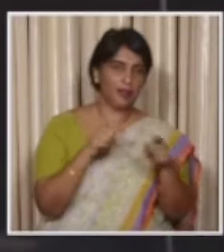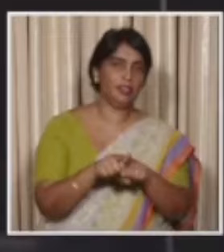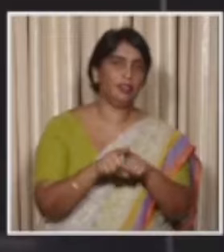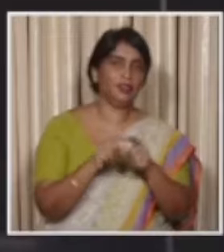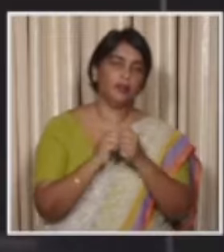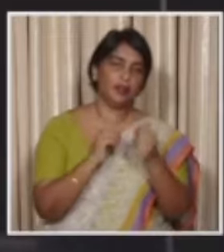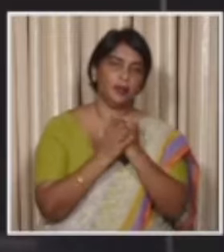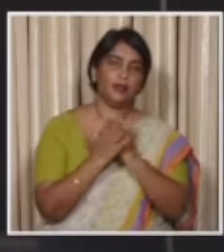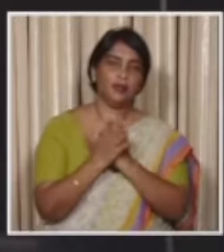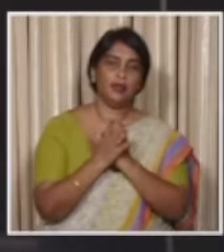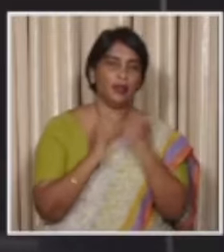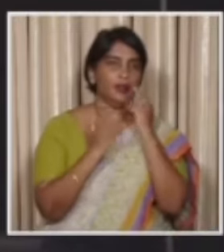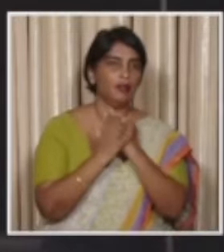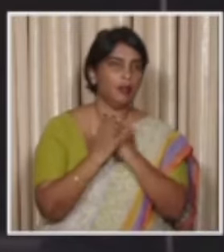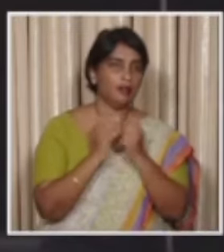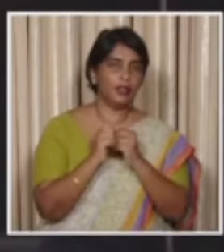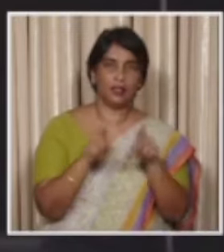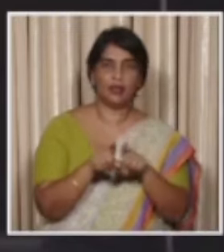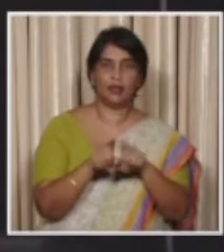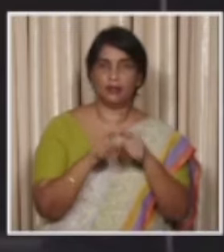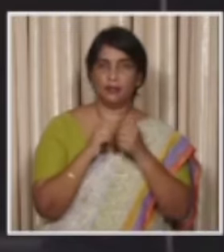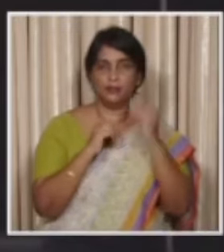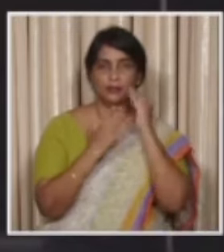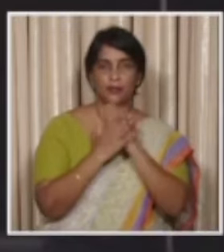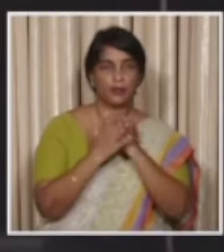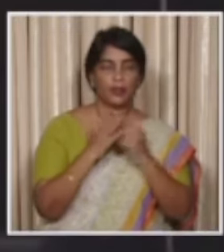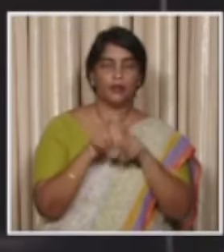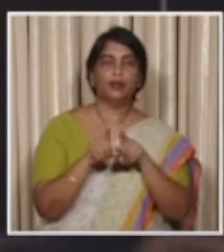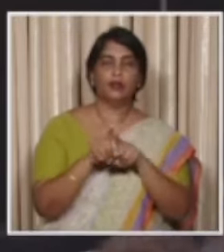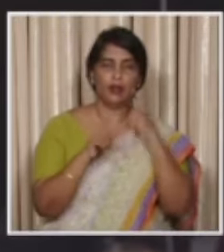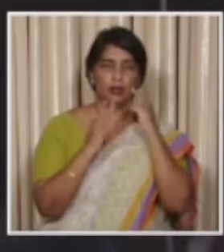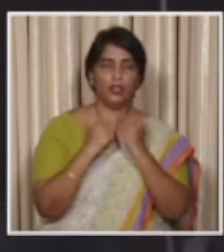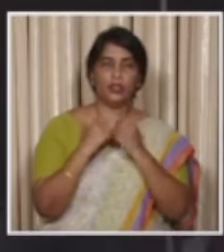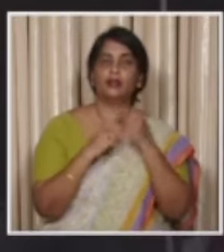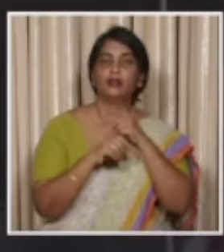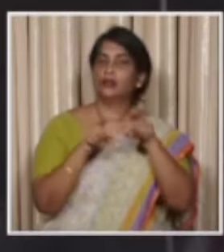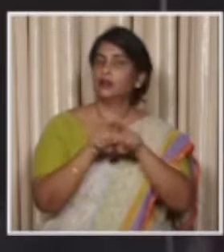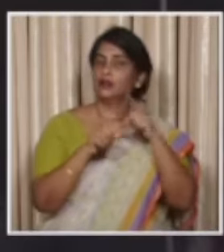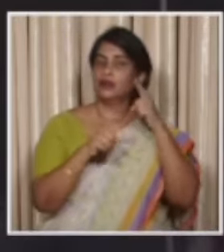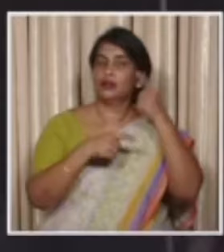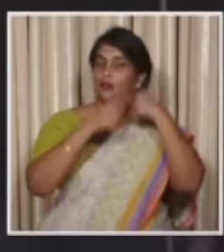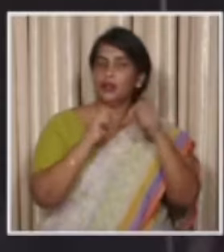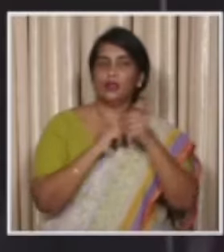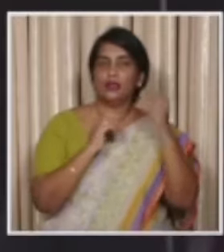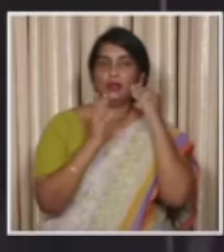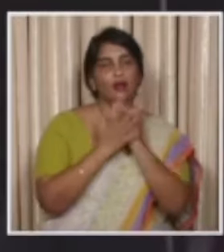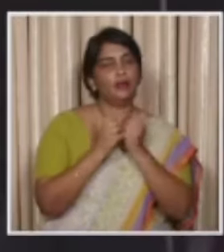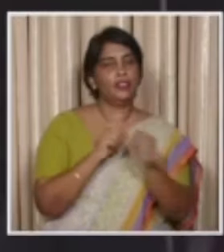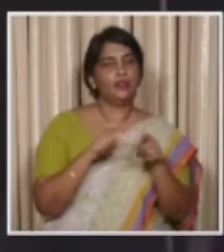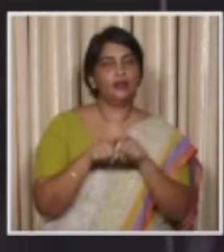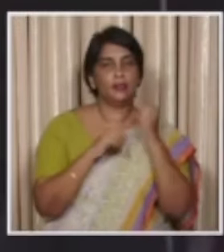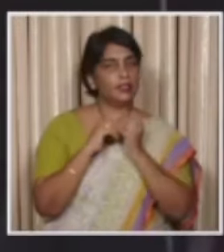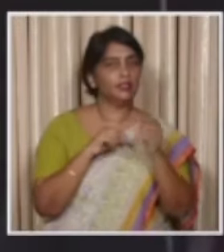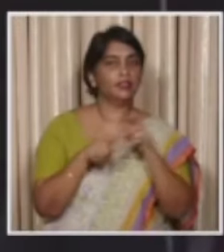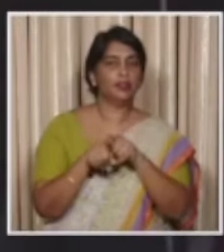ෆ්ලඩ් ගේට් එකට පොම්පාගාරයක් ඉතාම වේගෙන් මේ වතුර ගඟට අදින්න පුළුවන් විදියට ඉදිකිරීමත් ඒ වගේම කොයිලවත්ත